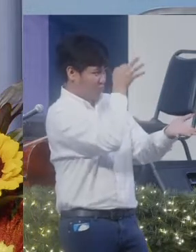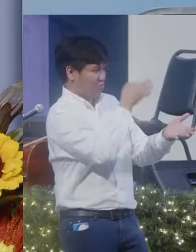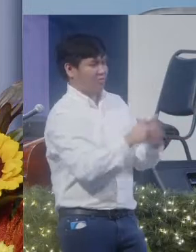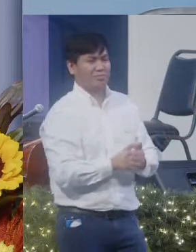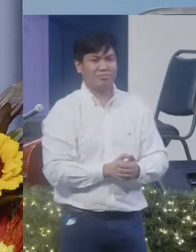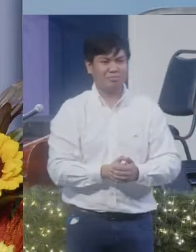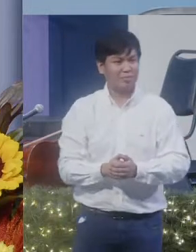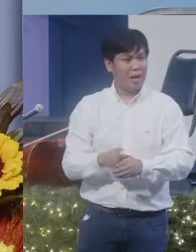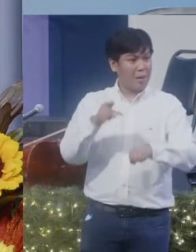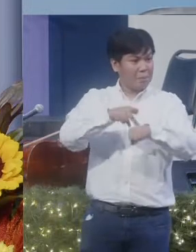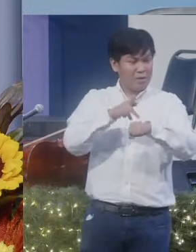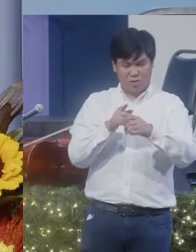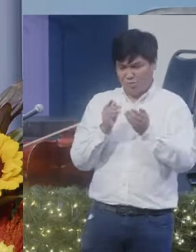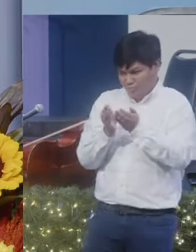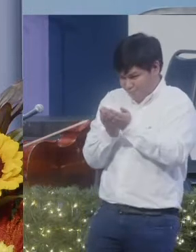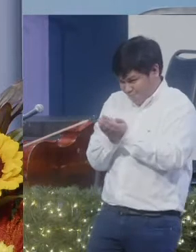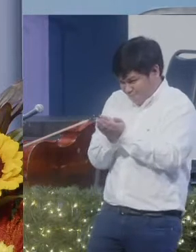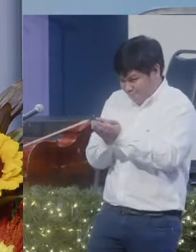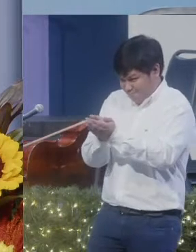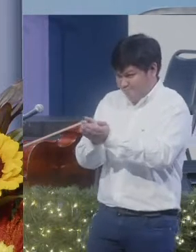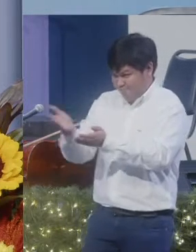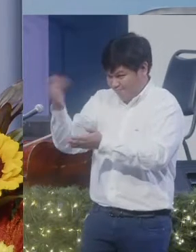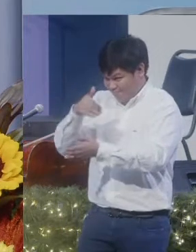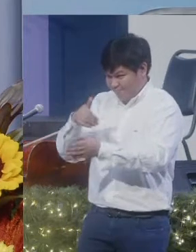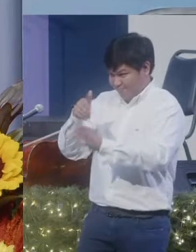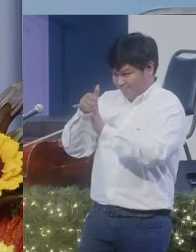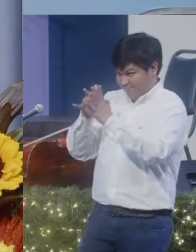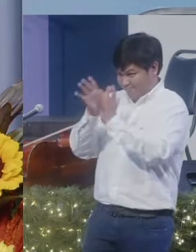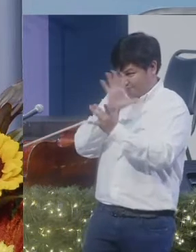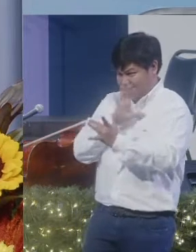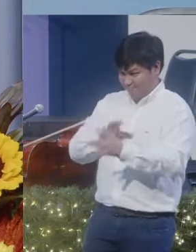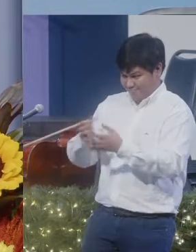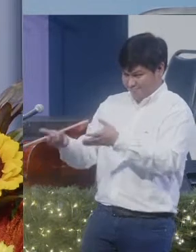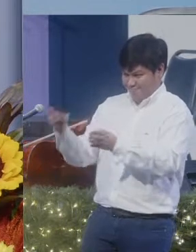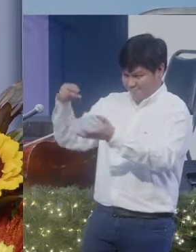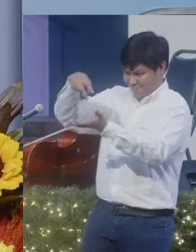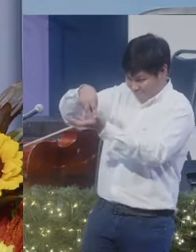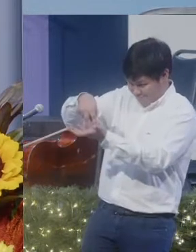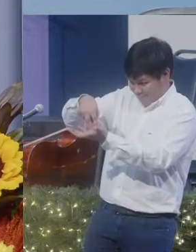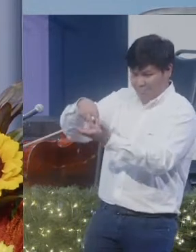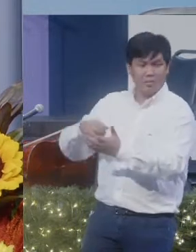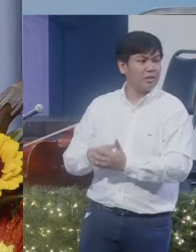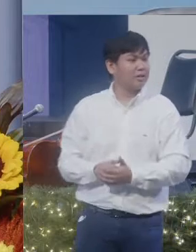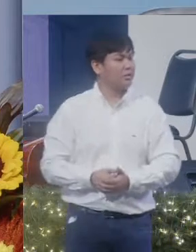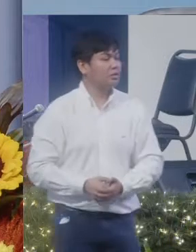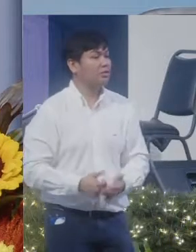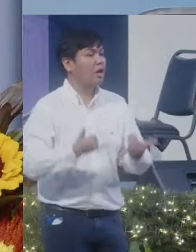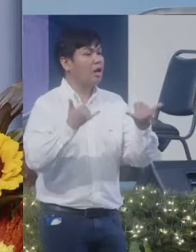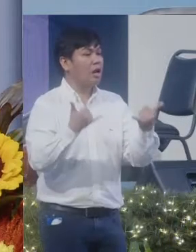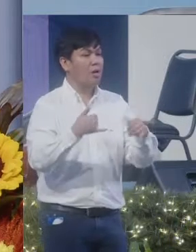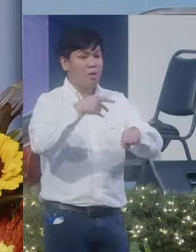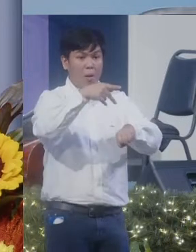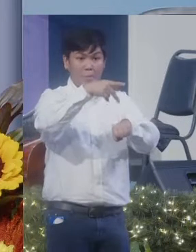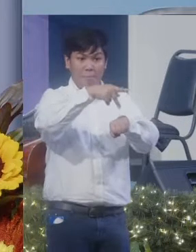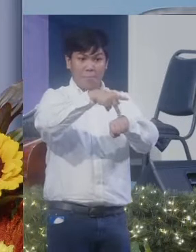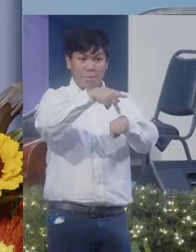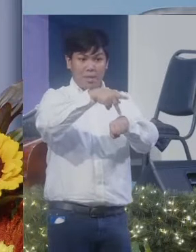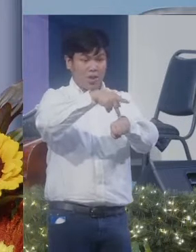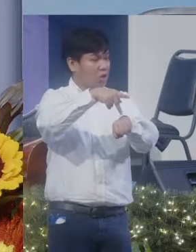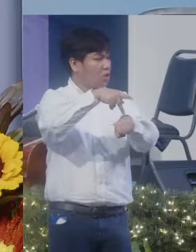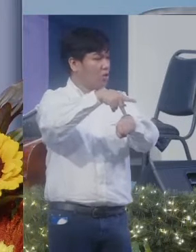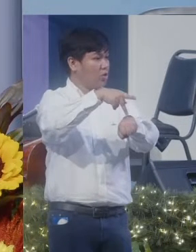kanyang salita ang naging lambat upang tipunin sila. Si Peter ang naging